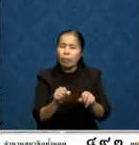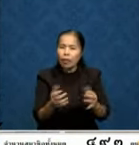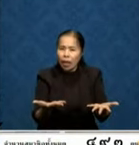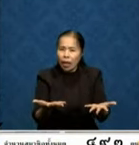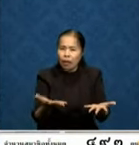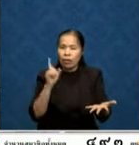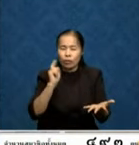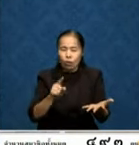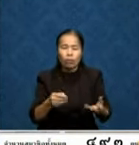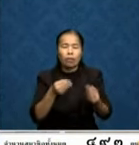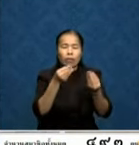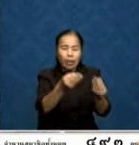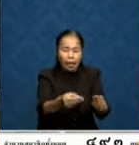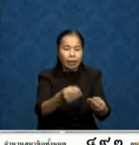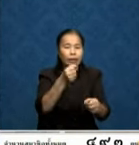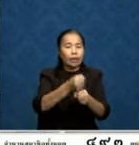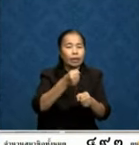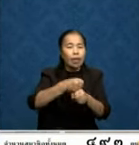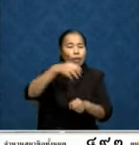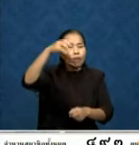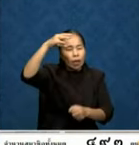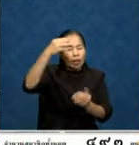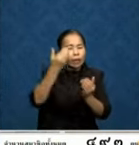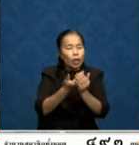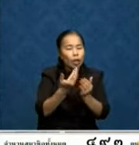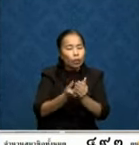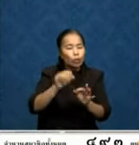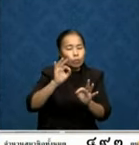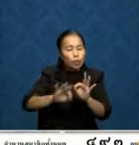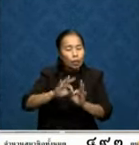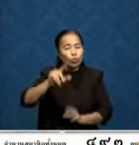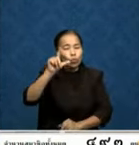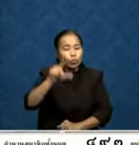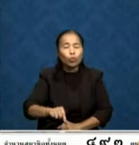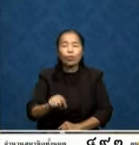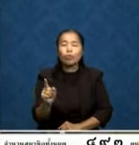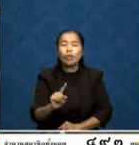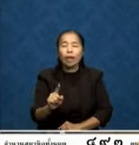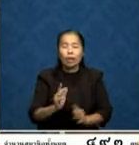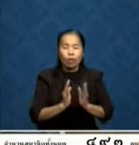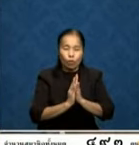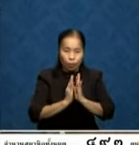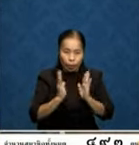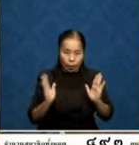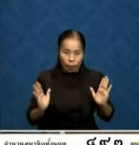ช้พลังงานที่ราคาถูกครับกราบขอบคุณครับท่านประธาน